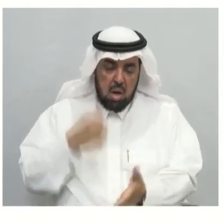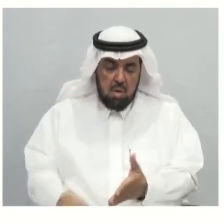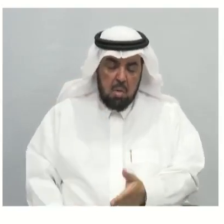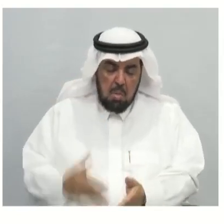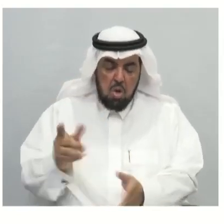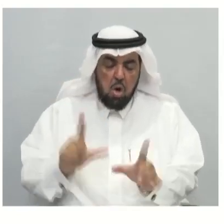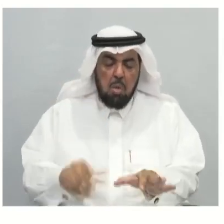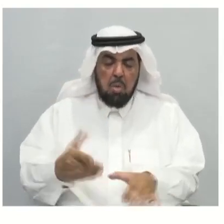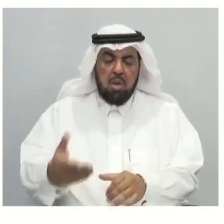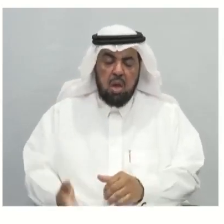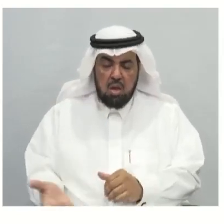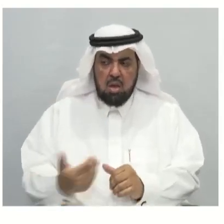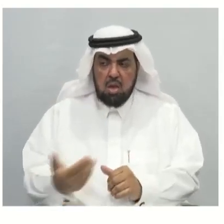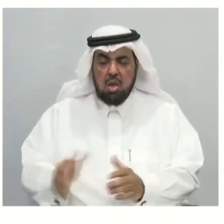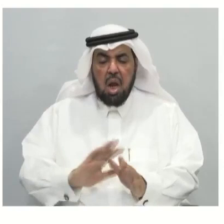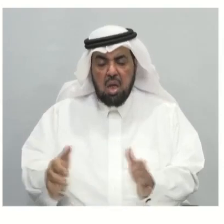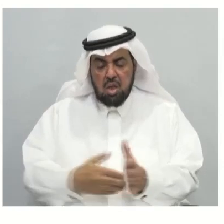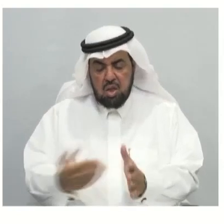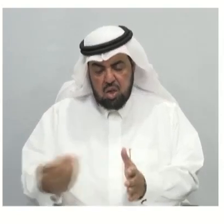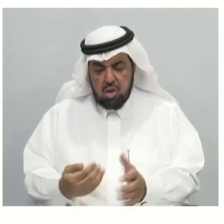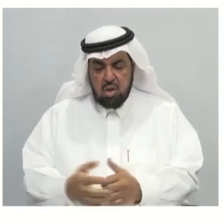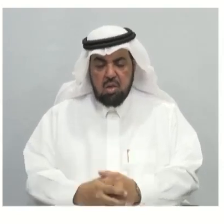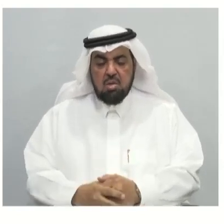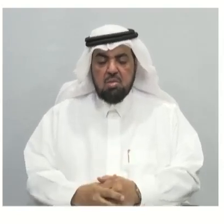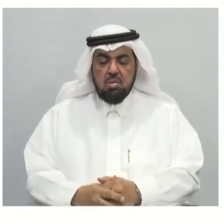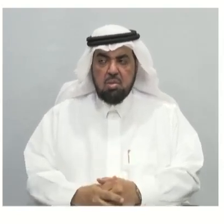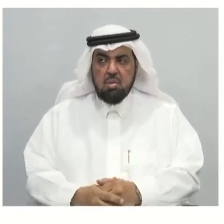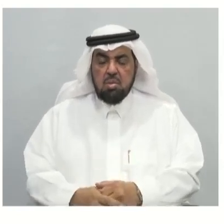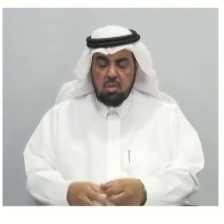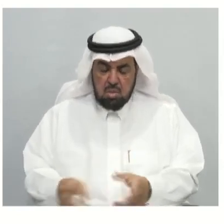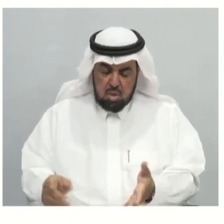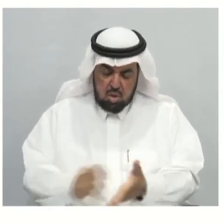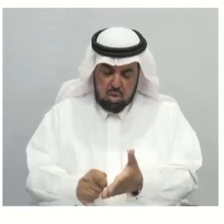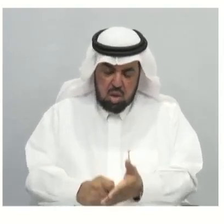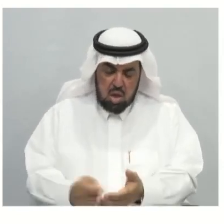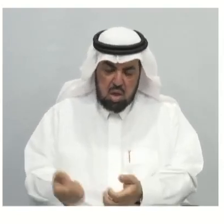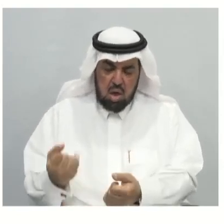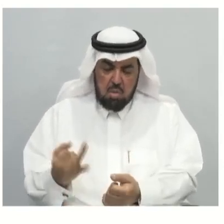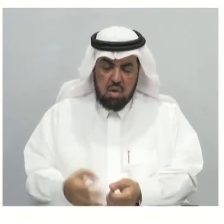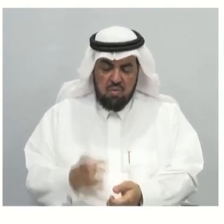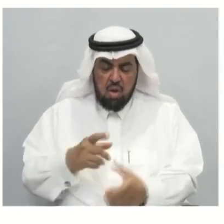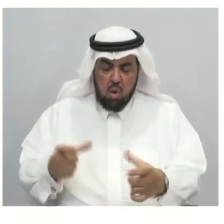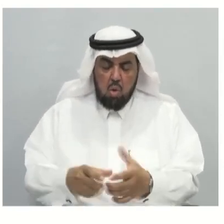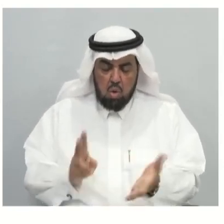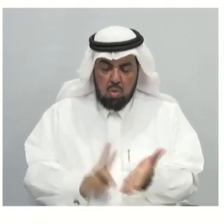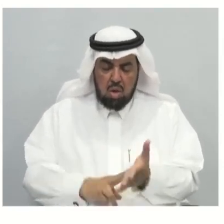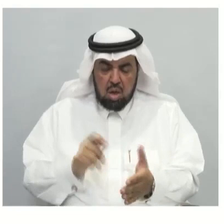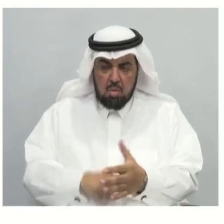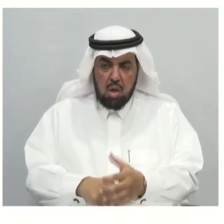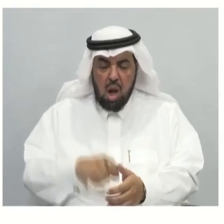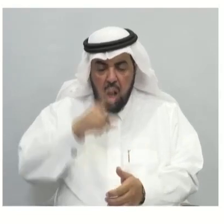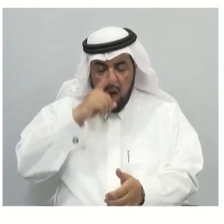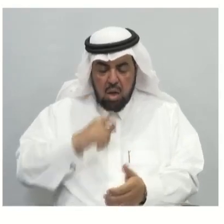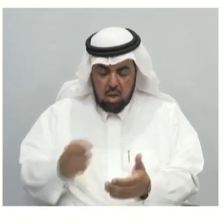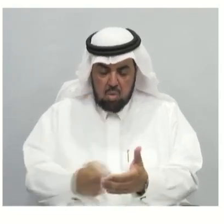يوم يومين ثلاثه ومتى ما انتها يعيدها لك بالرغم من قبول التوقيعات الرقميه الا ان هناك عقود ومراسلات رسميه اخرى يتطلب